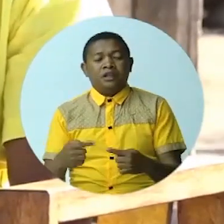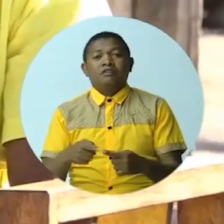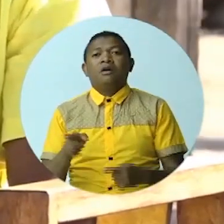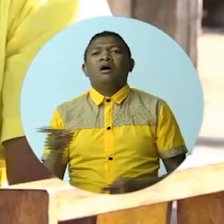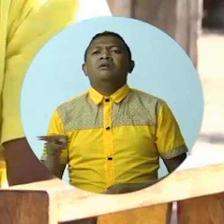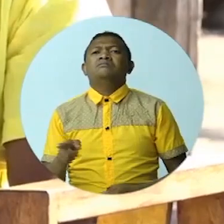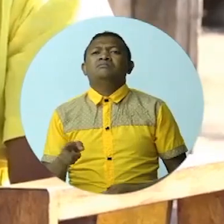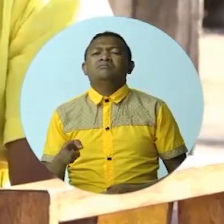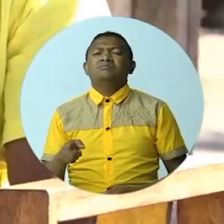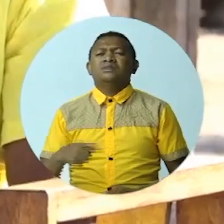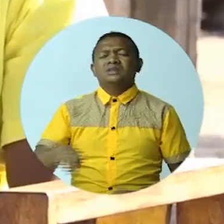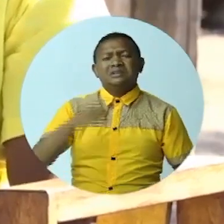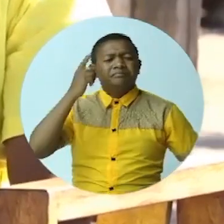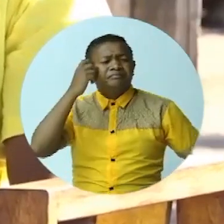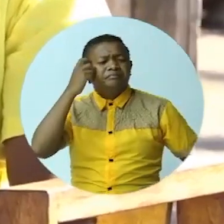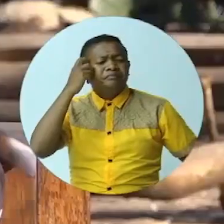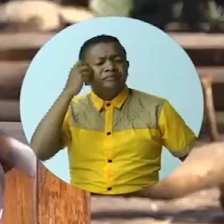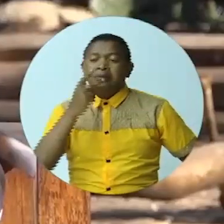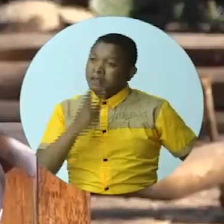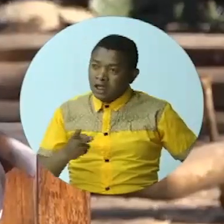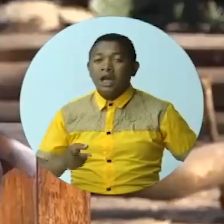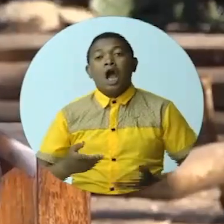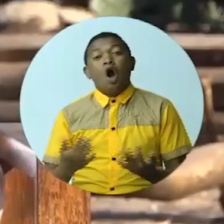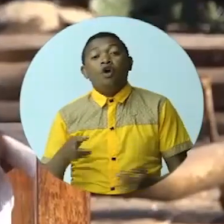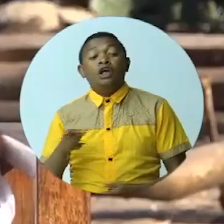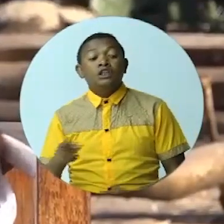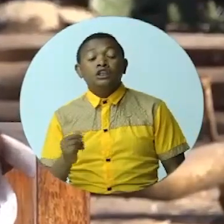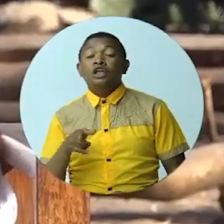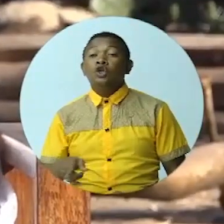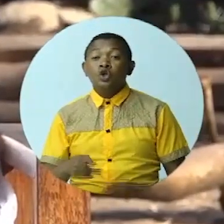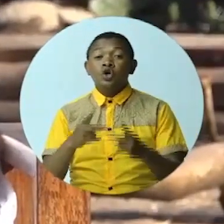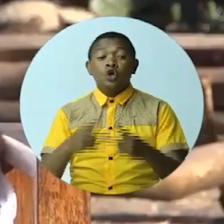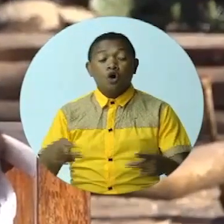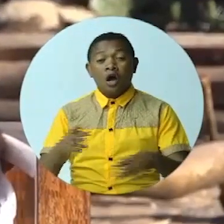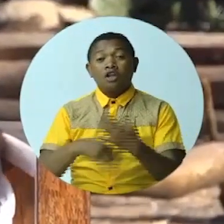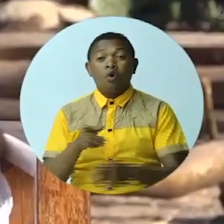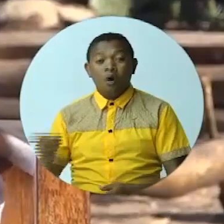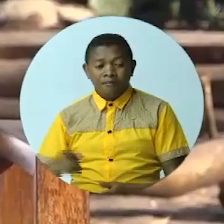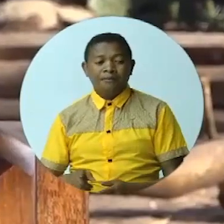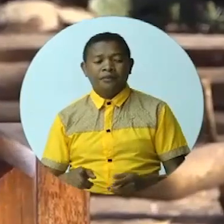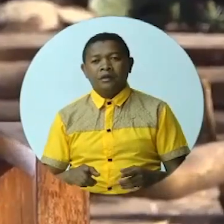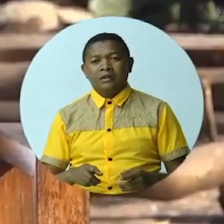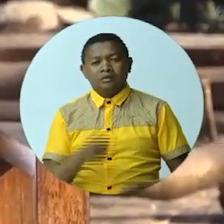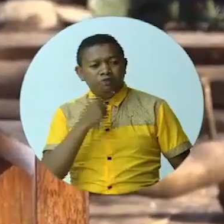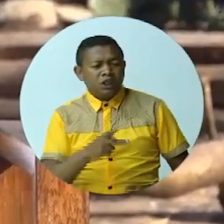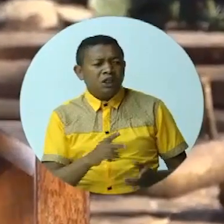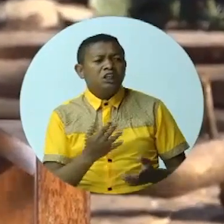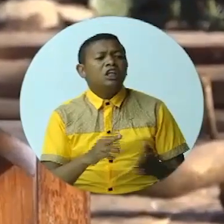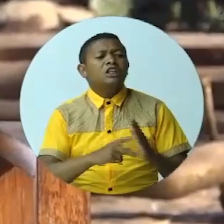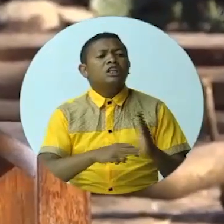mijery hoe inona ny zavatra ho apetratsika amin'izay fanomezana rano aty atsimo zay dia zao ny zavatra ho atao misy a reny rano